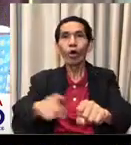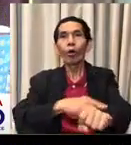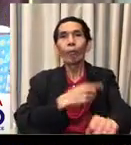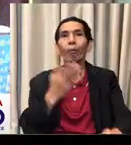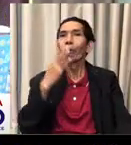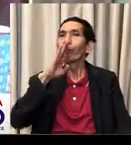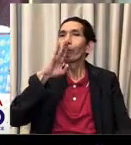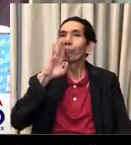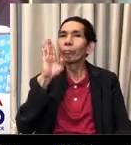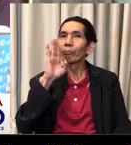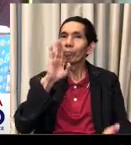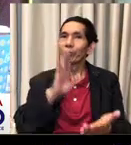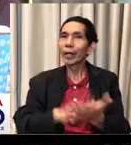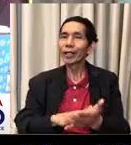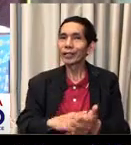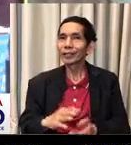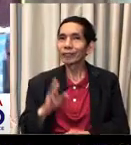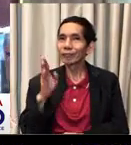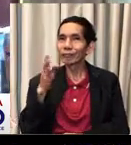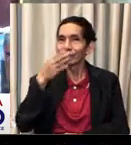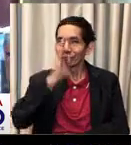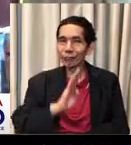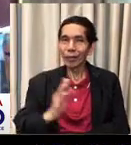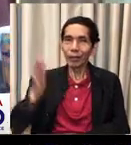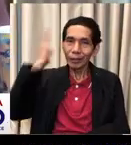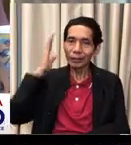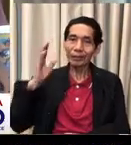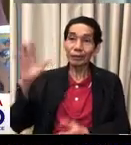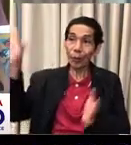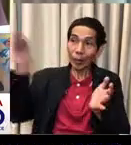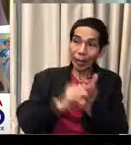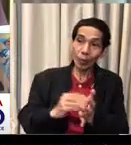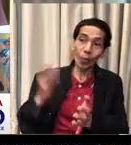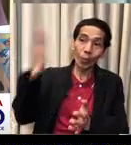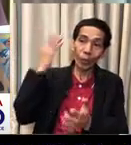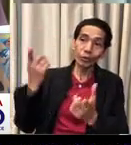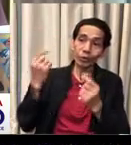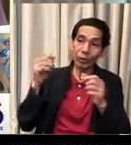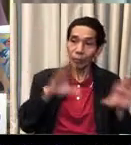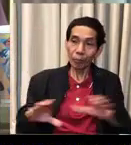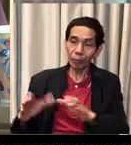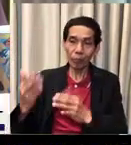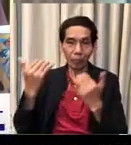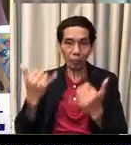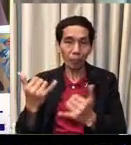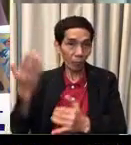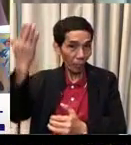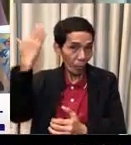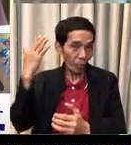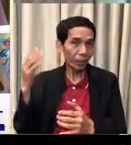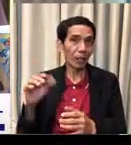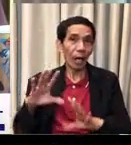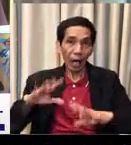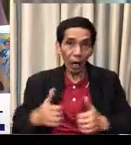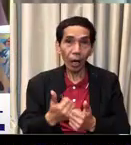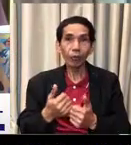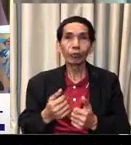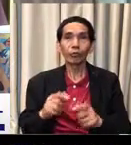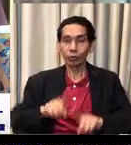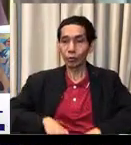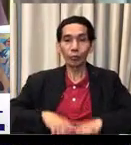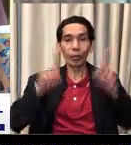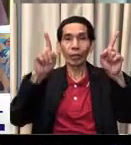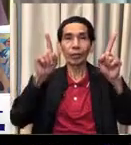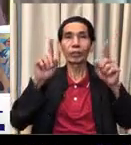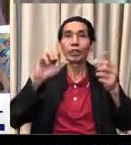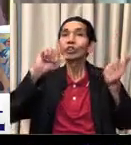rin. Kung ano yung ginawa nung araw, ginagawa mo rin ngayon. Tama? Oh, how can you be different?